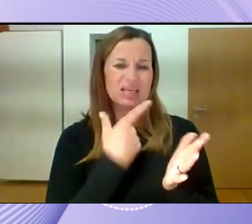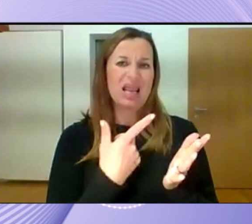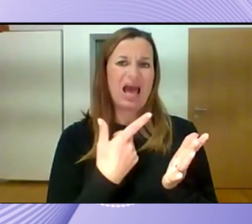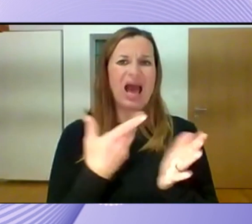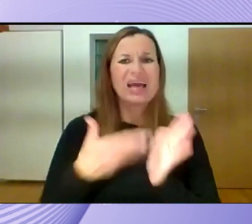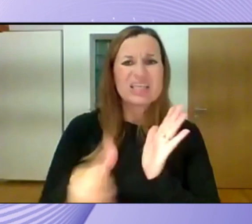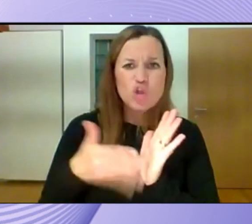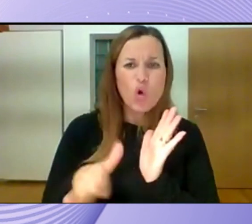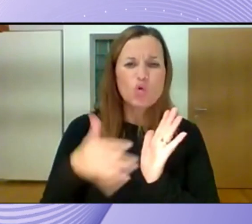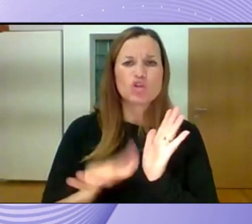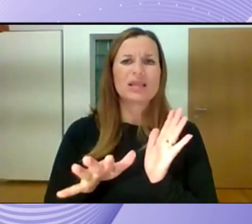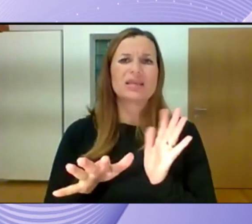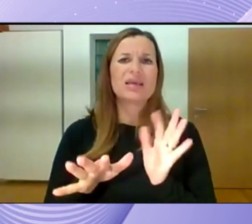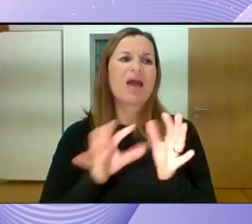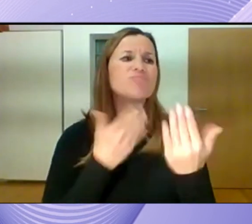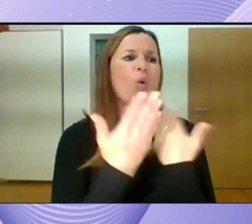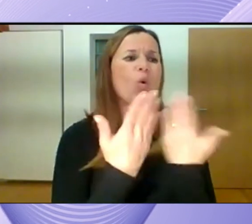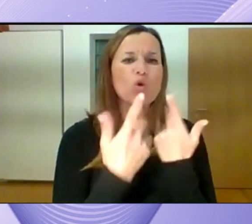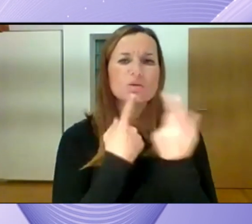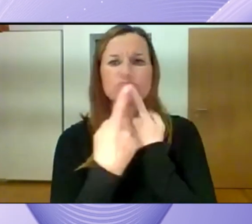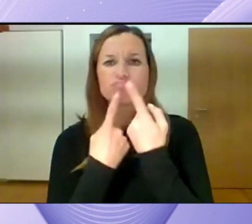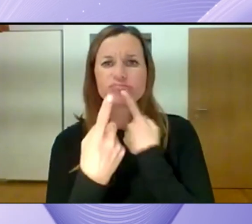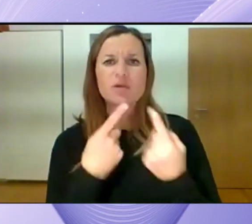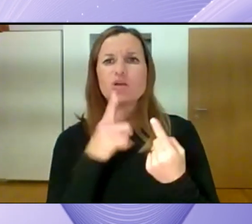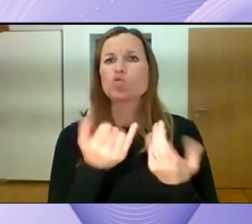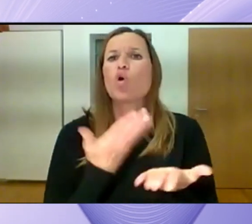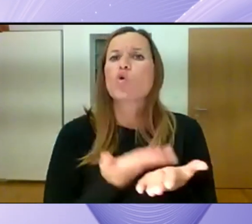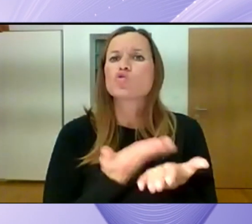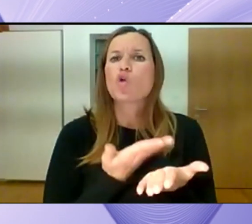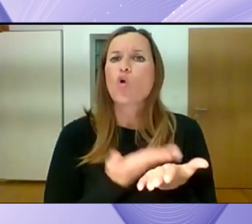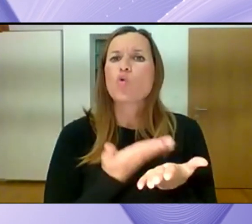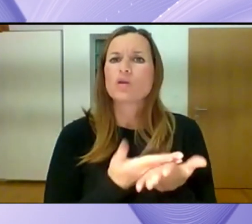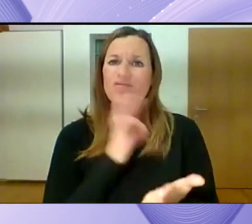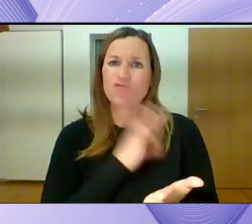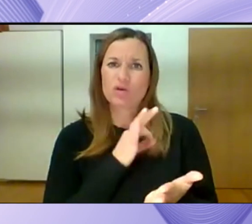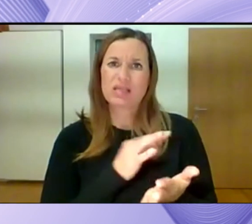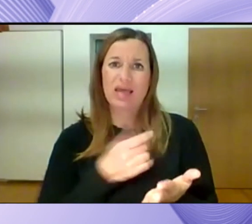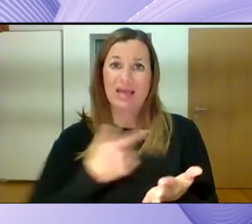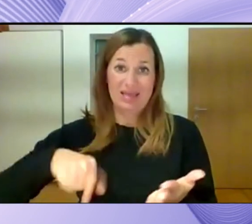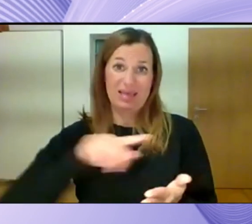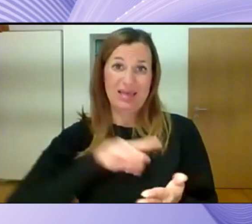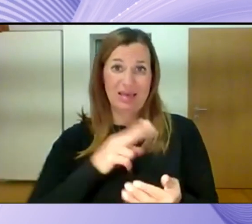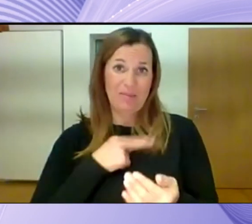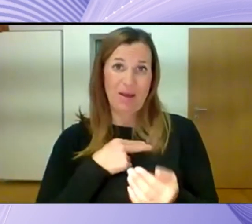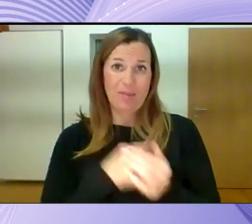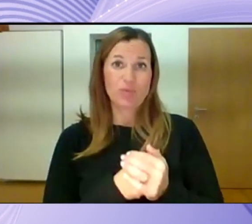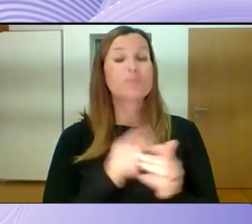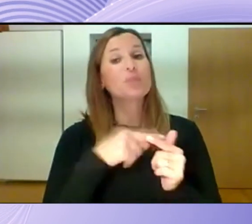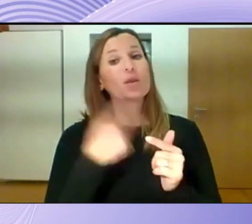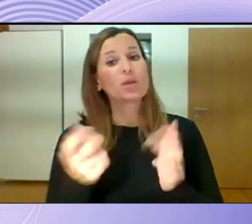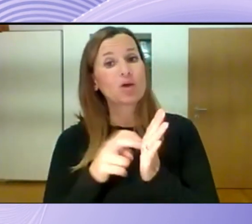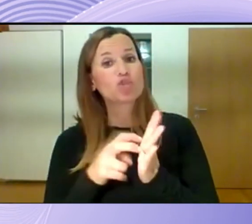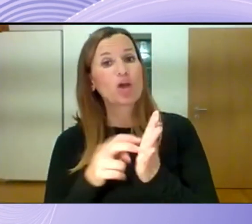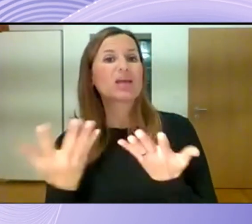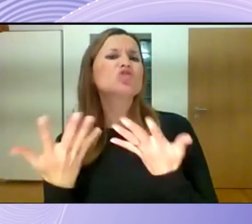navezovanje medčloveških stikov. To so osnovne funkcije, ki jih imamo. Potem so pa inštrumentalne, ki sem